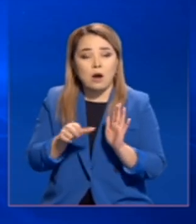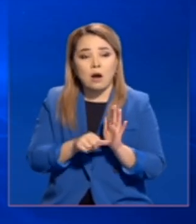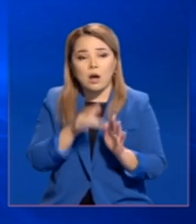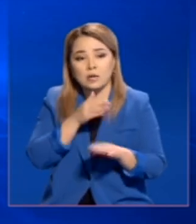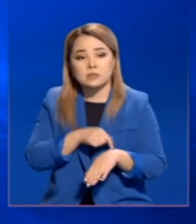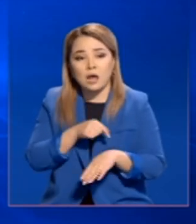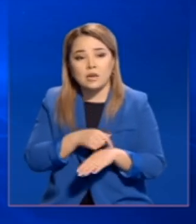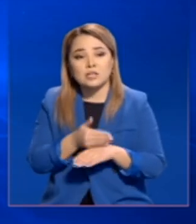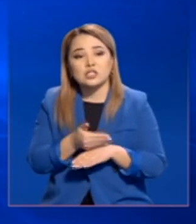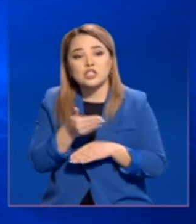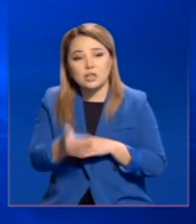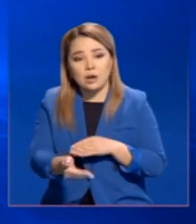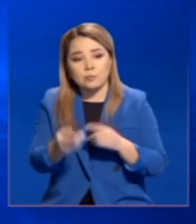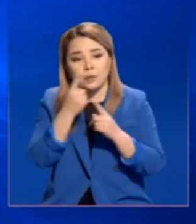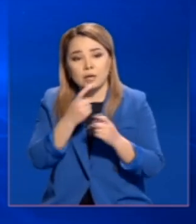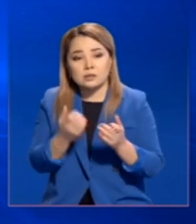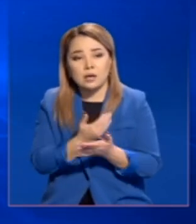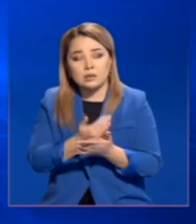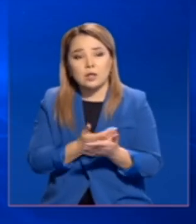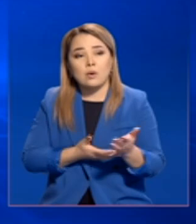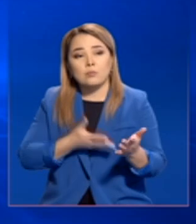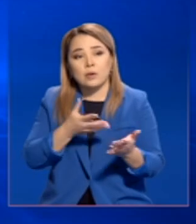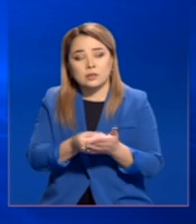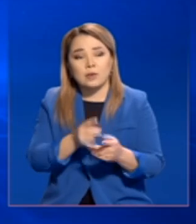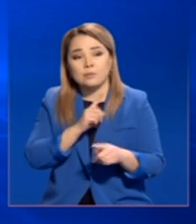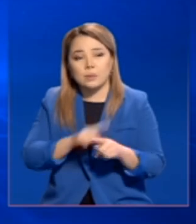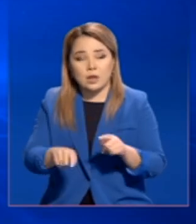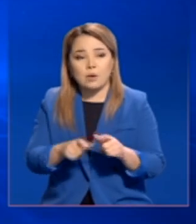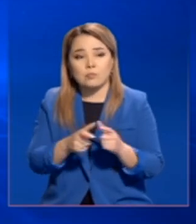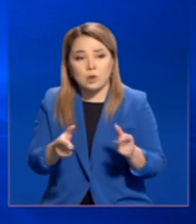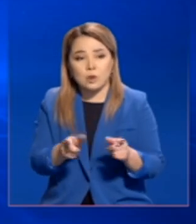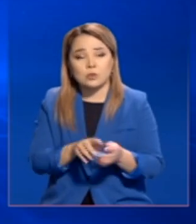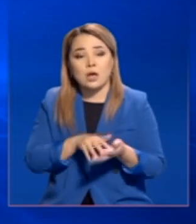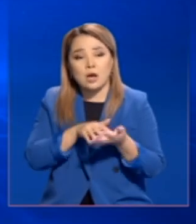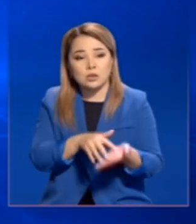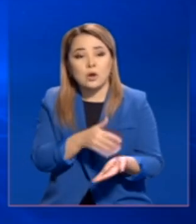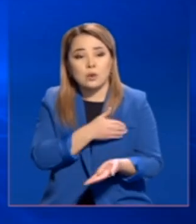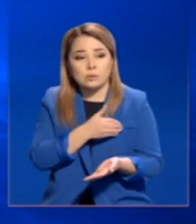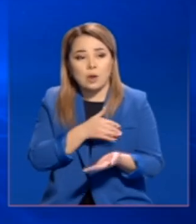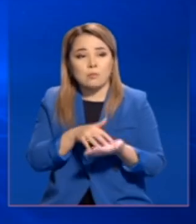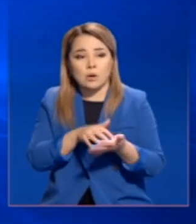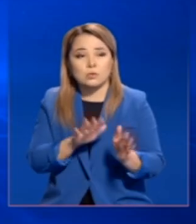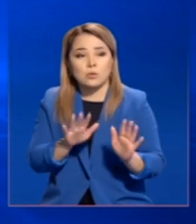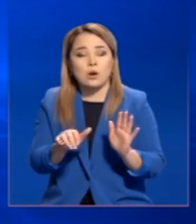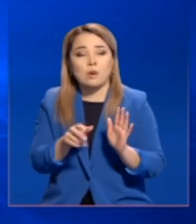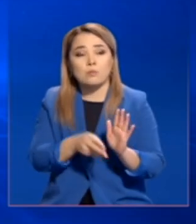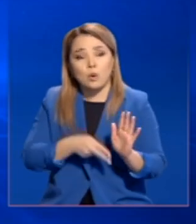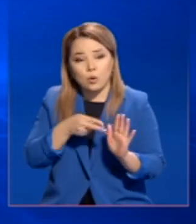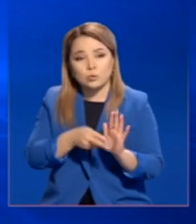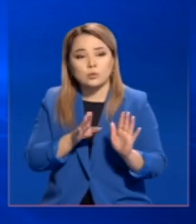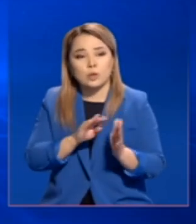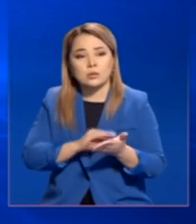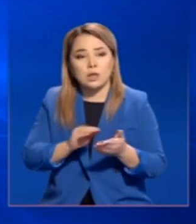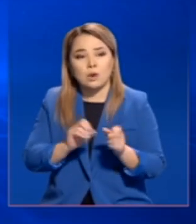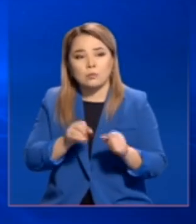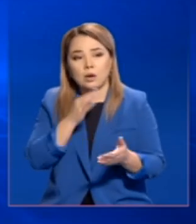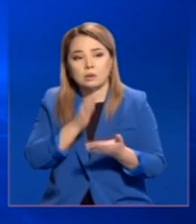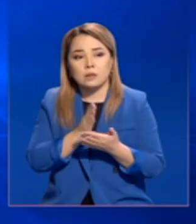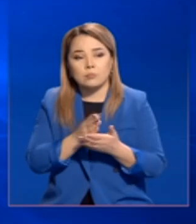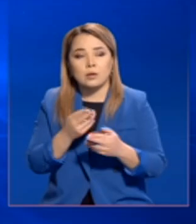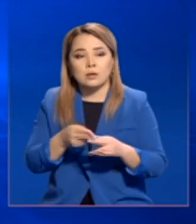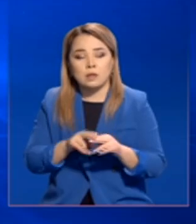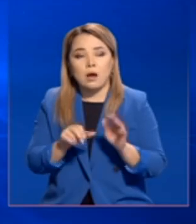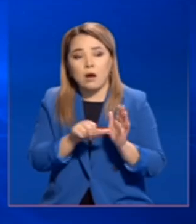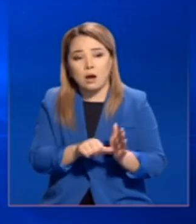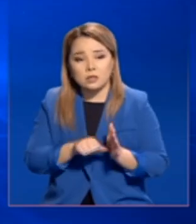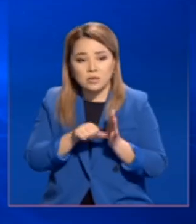сағат кешігіп жатқанын хабарлар. Дереу билетімді өткізіп, өтемақыға өтініш жазайын десем, өтінішті тек поезд жүргесін жаза аласыз дейді. Сонда